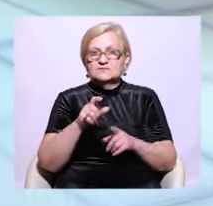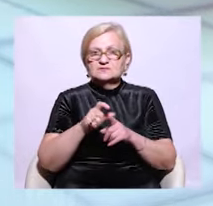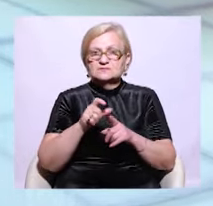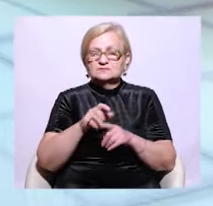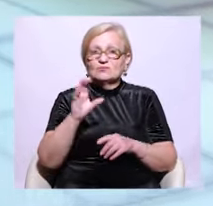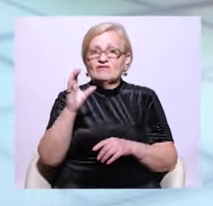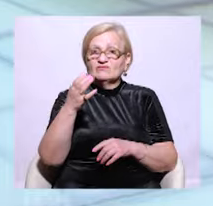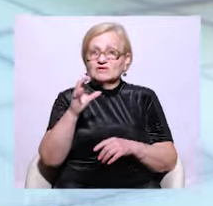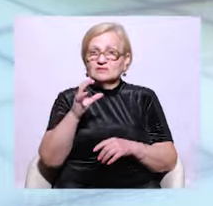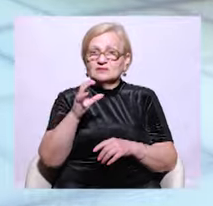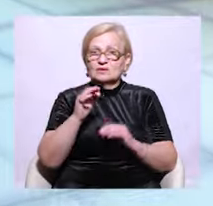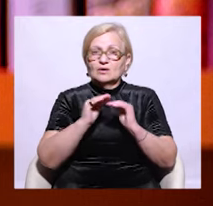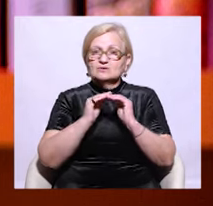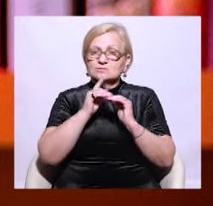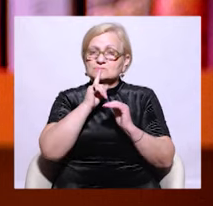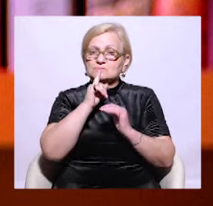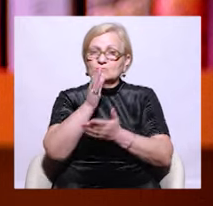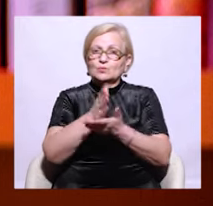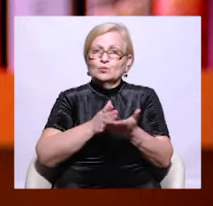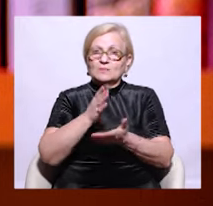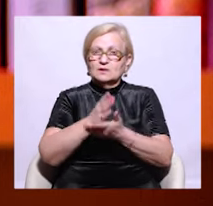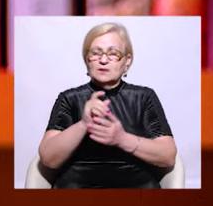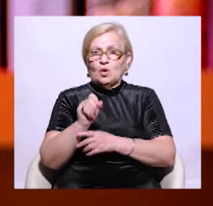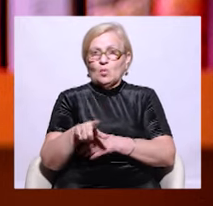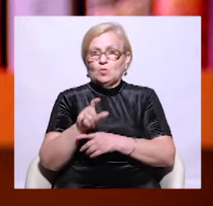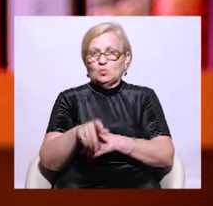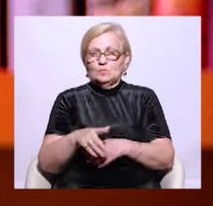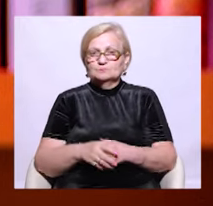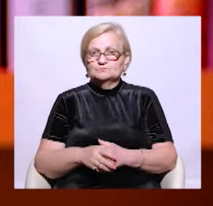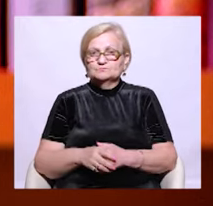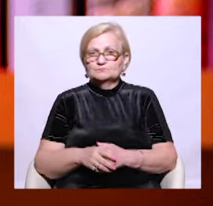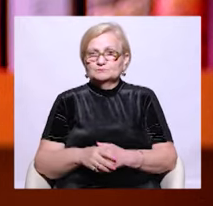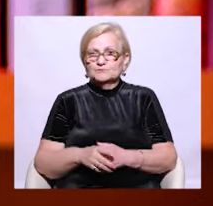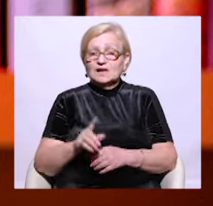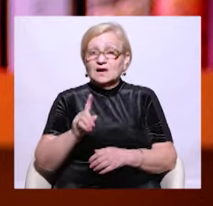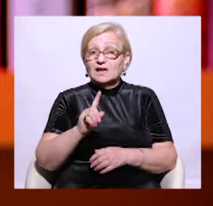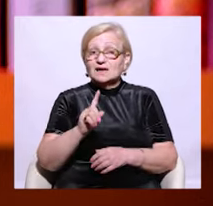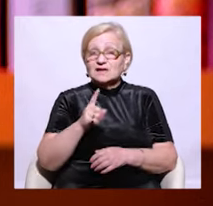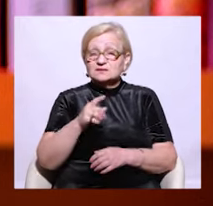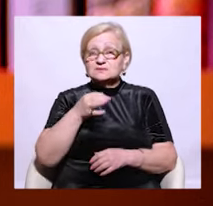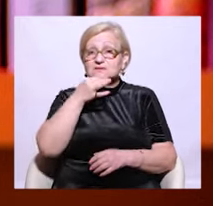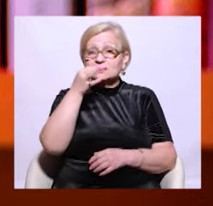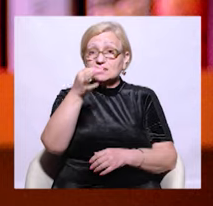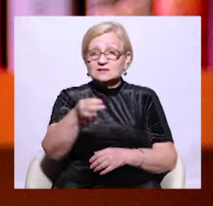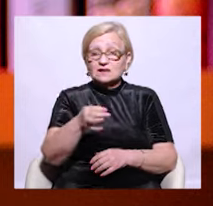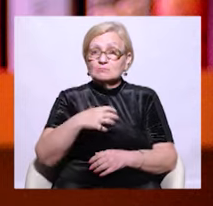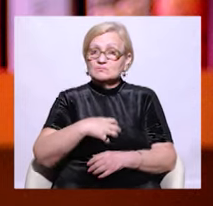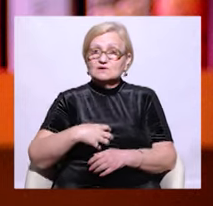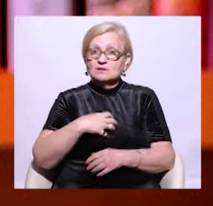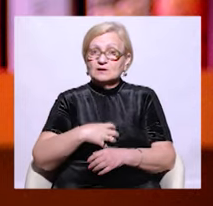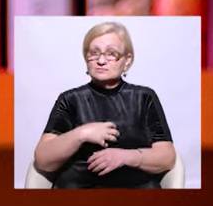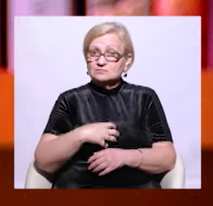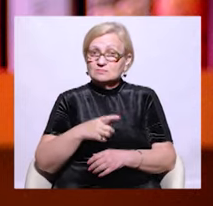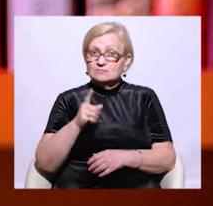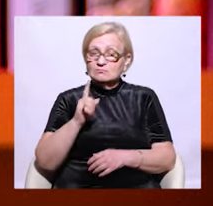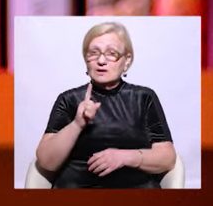ვერცხლია და დუმილი ოქრო. ანუ რაც გამოითქმის, ის მნიშვნელოვანია,